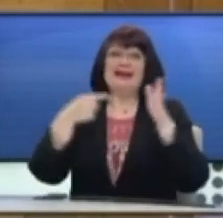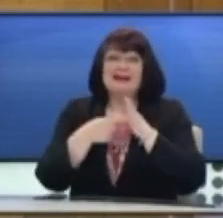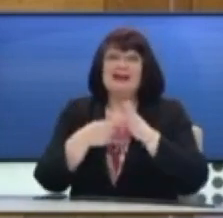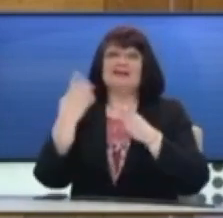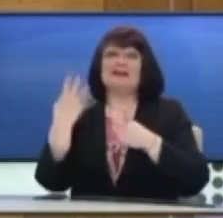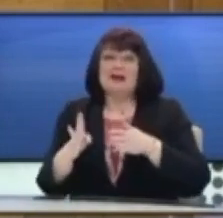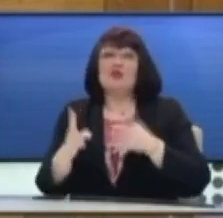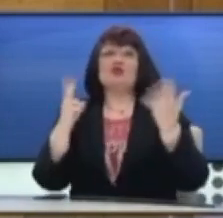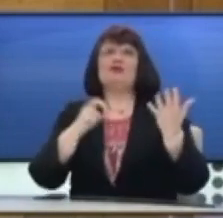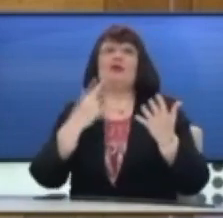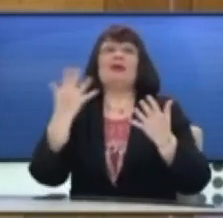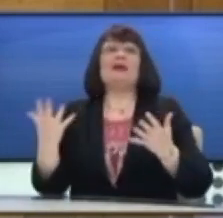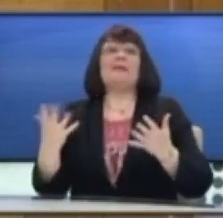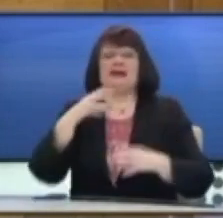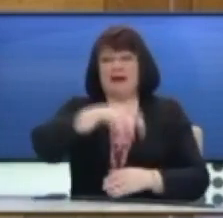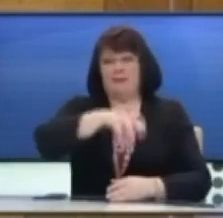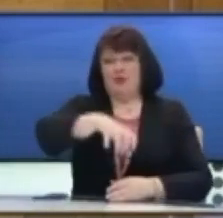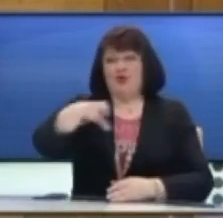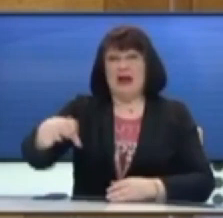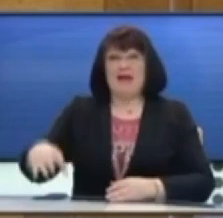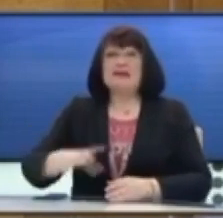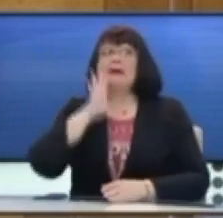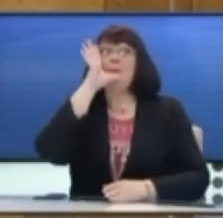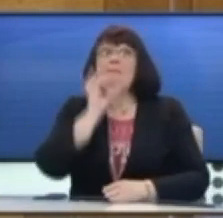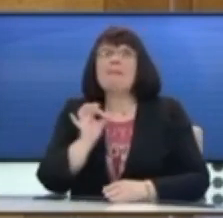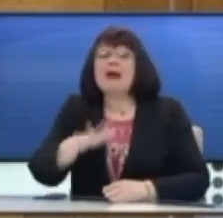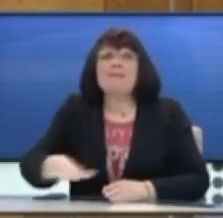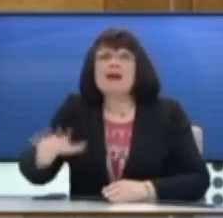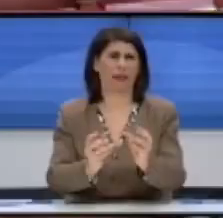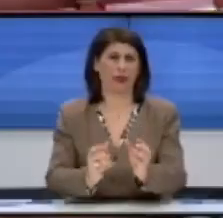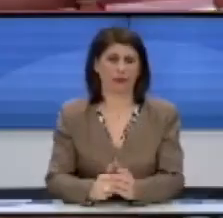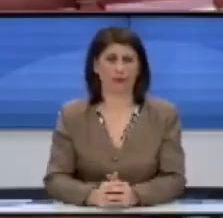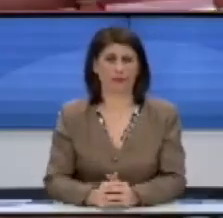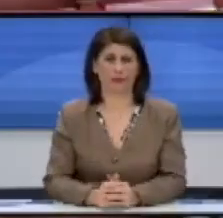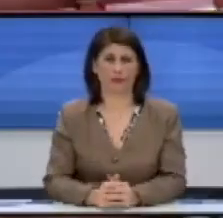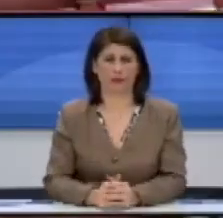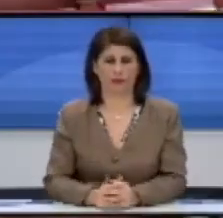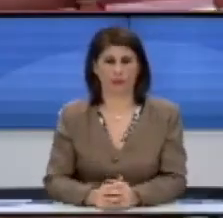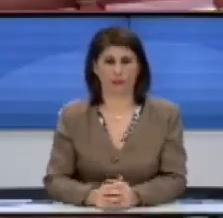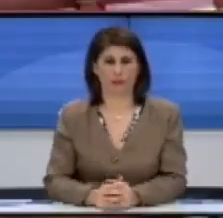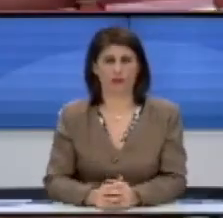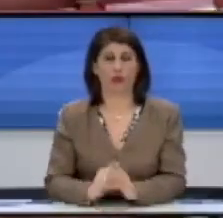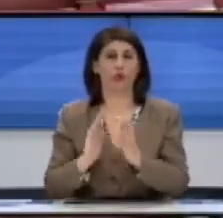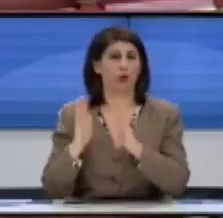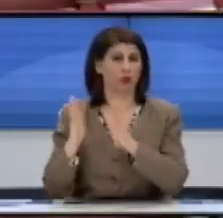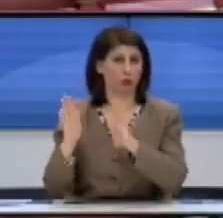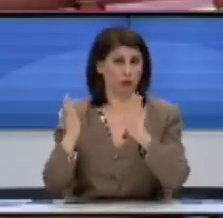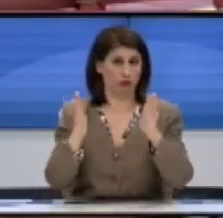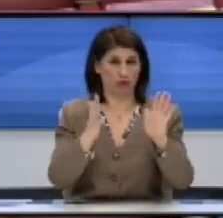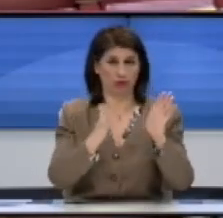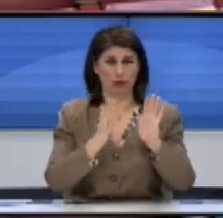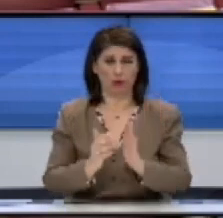με τον εισαγγελικό λειτουργό, μόνο ο θυγόμενος μπορεί να κάνει αίτημα για να μάθει αν ήταν η παρακολούθηση και όχι κάποιος